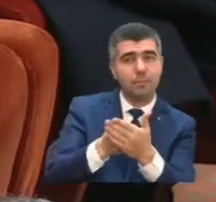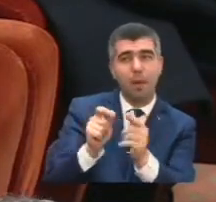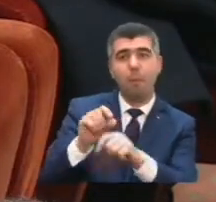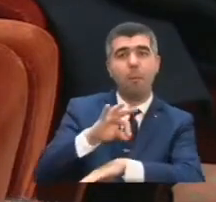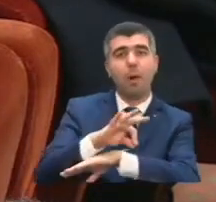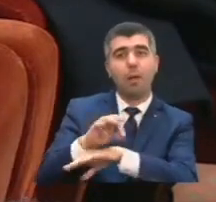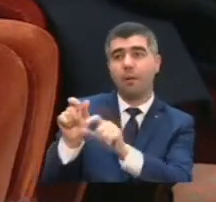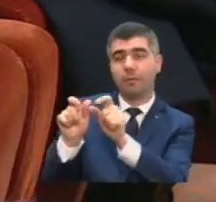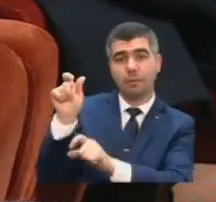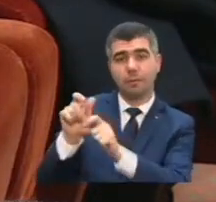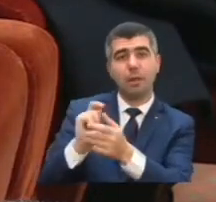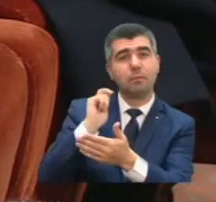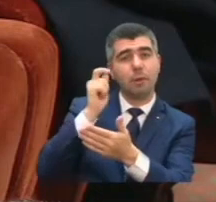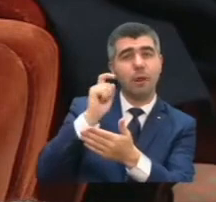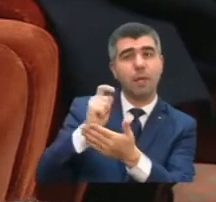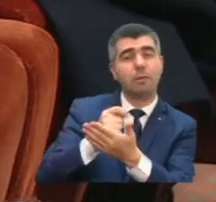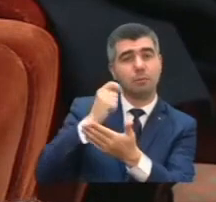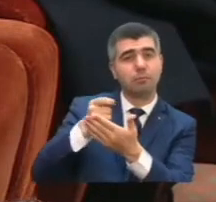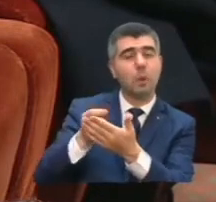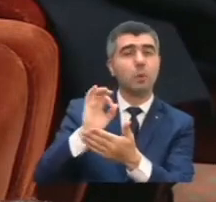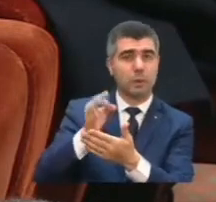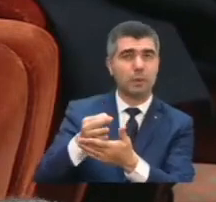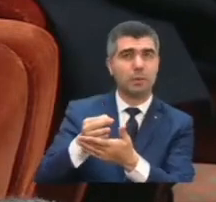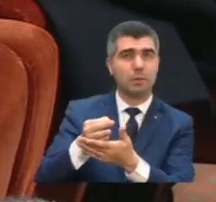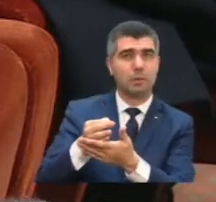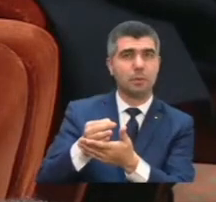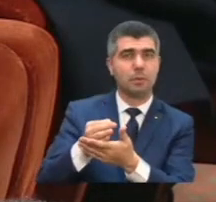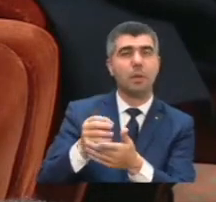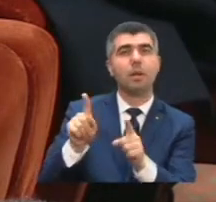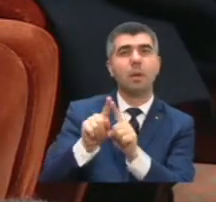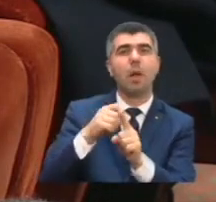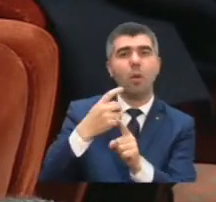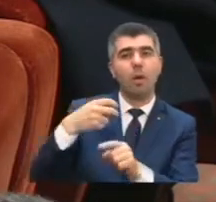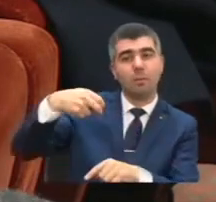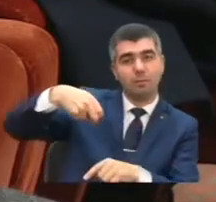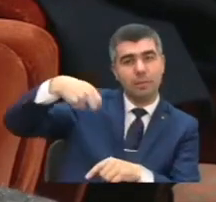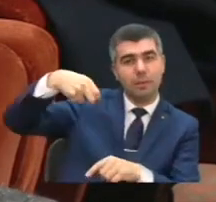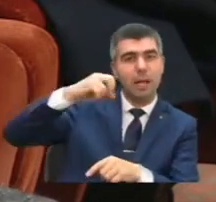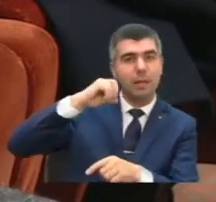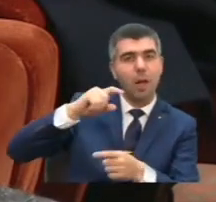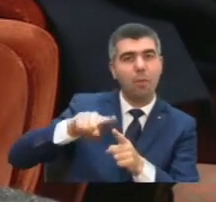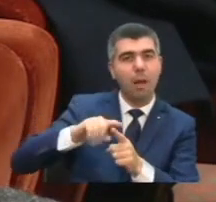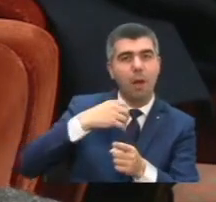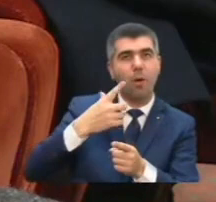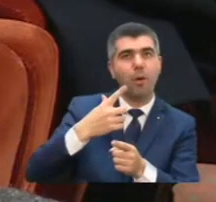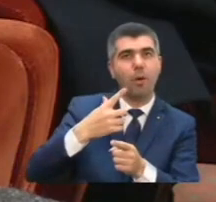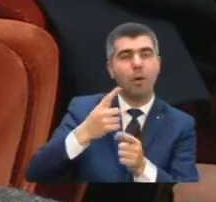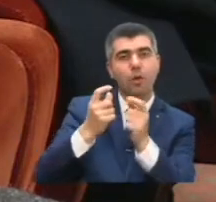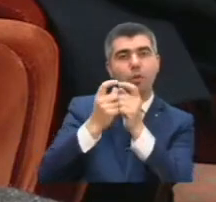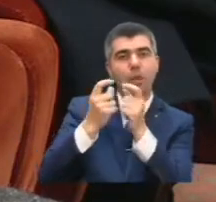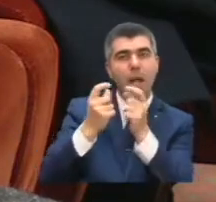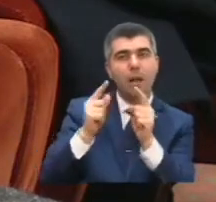فرصة. يبدو ان هذيك الطريقه اللي دارت الان في انتظار تجيب الرافعه ما لم تلقى